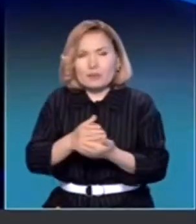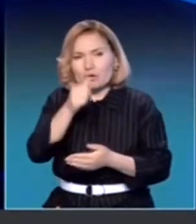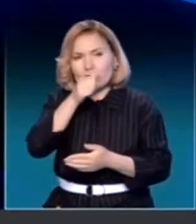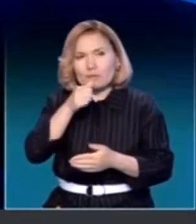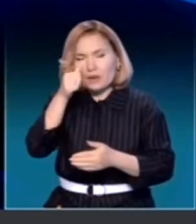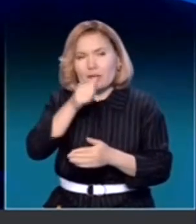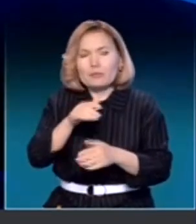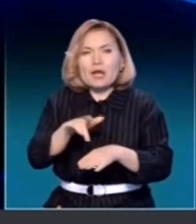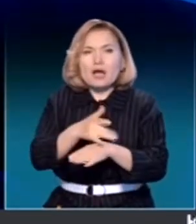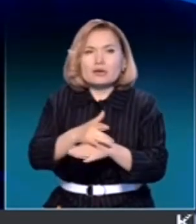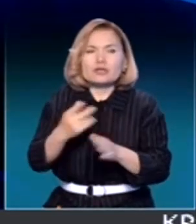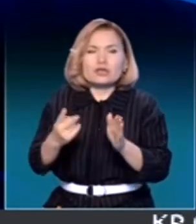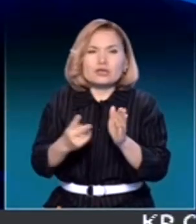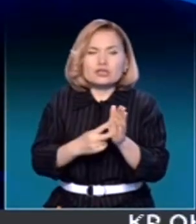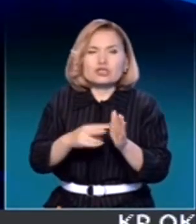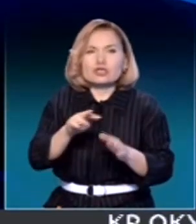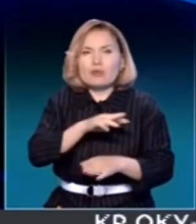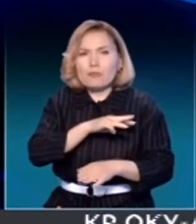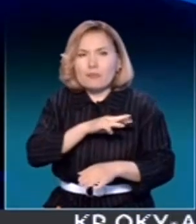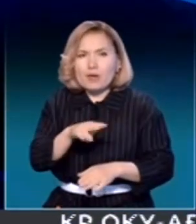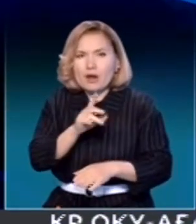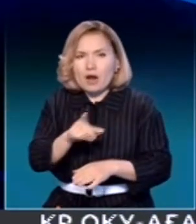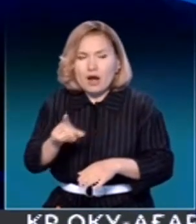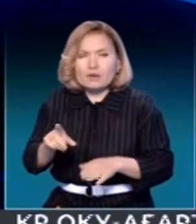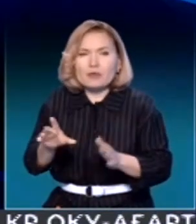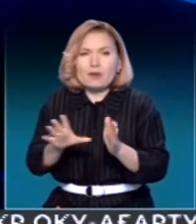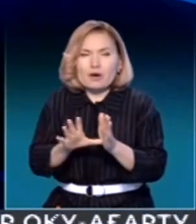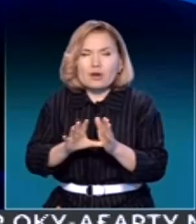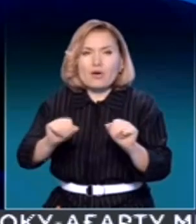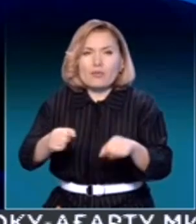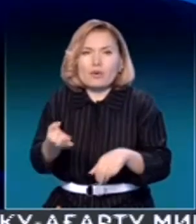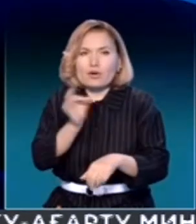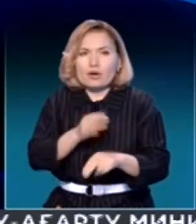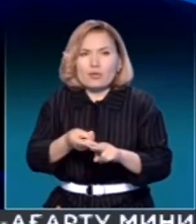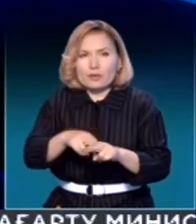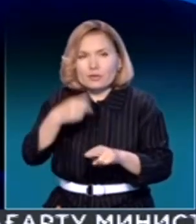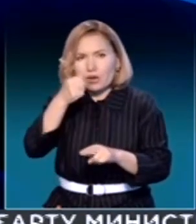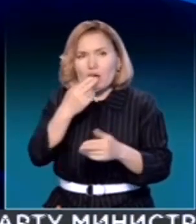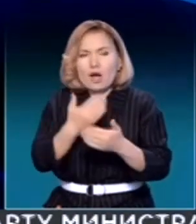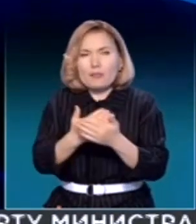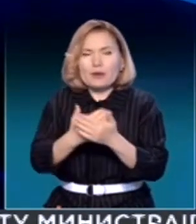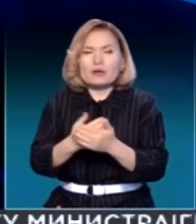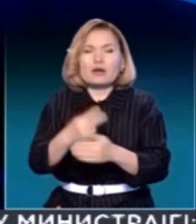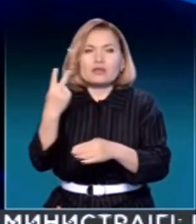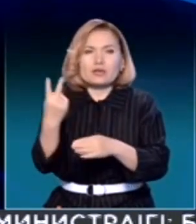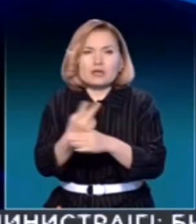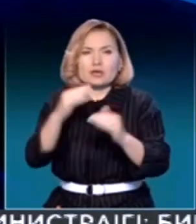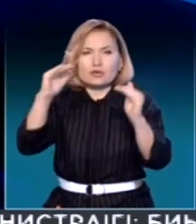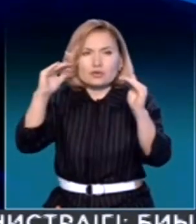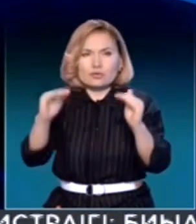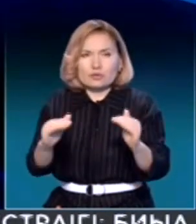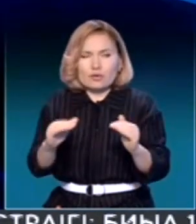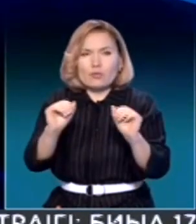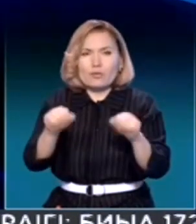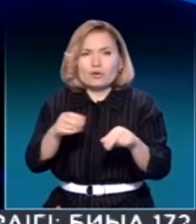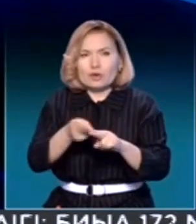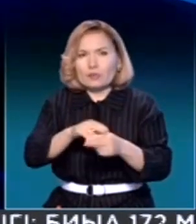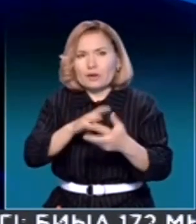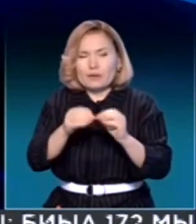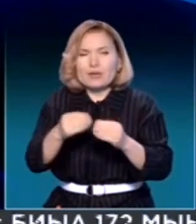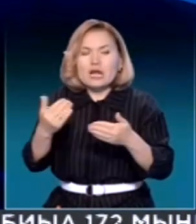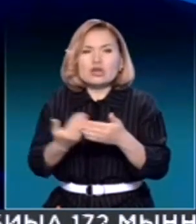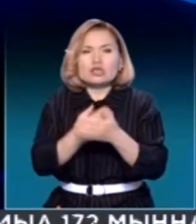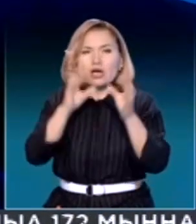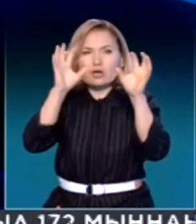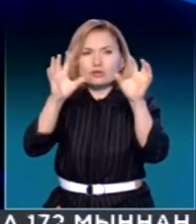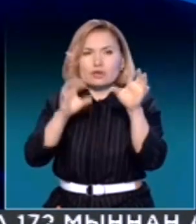Былтыр бұл қызметті 7 миллионнан астам адам қолданған, ал биыл бұл көрсеткіш бірнеше есеге төмендеуі мүмкін. Өйткені